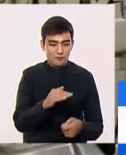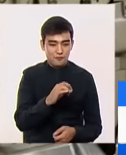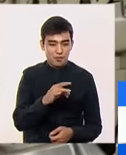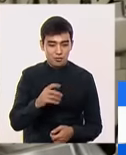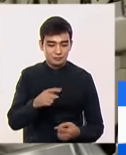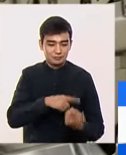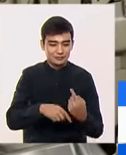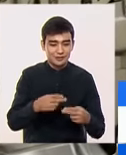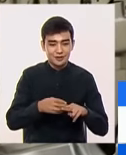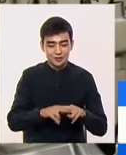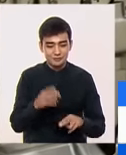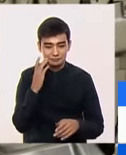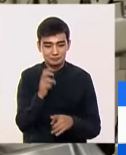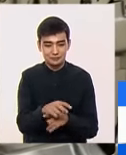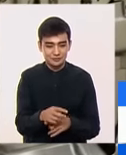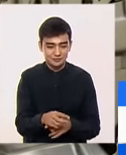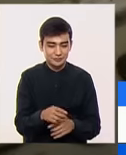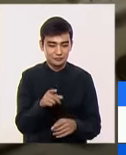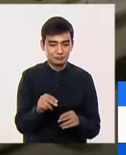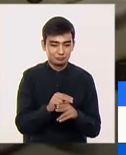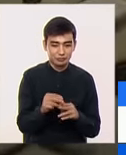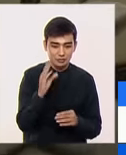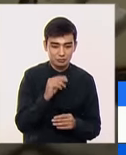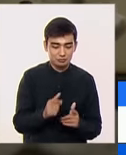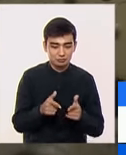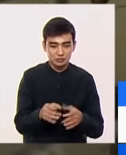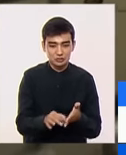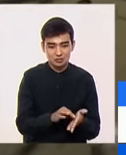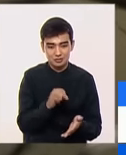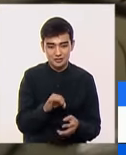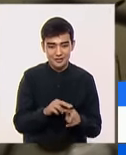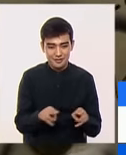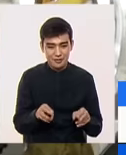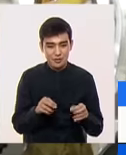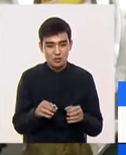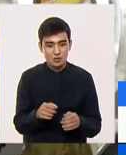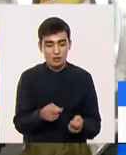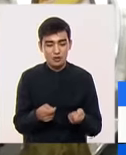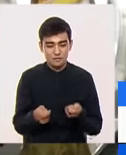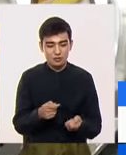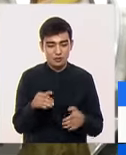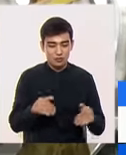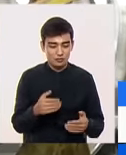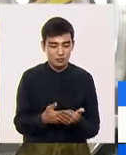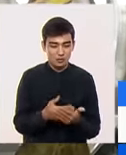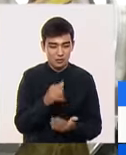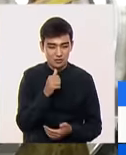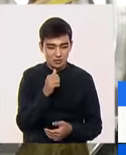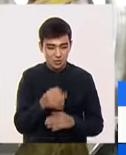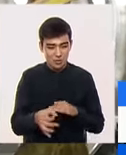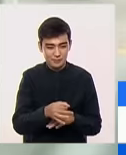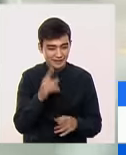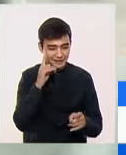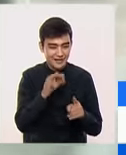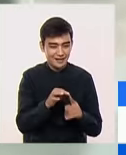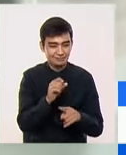предприятия которое как говорится берет над ними шефство такая инициатива исходит от руководства колледжа примеру в кустанайской области целевым